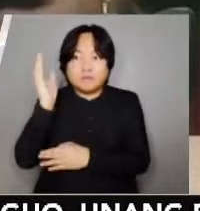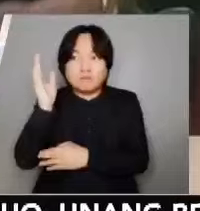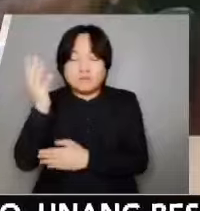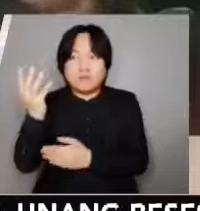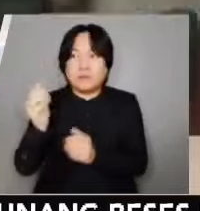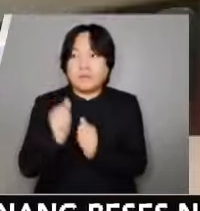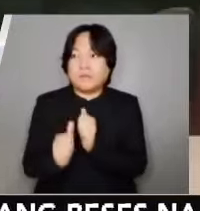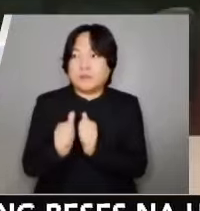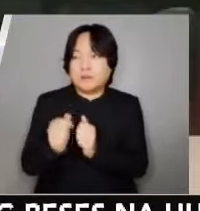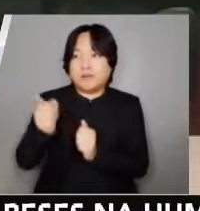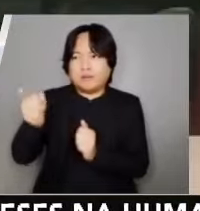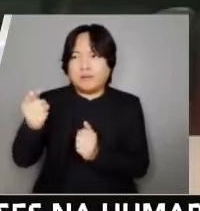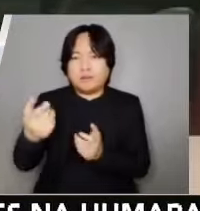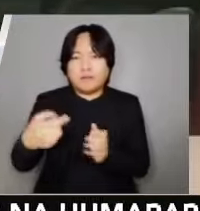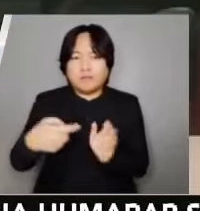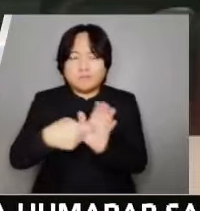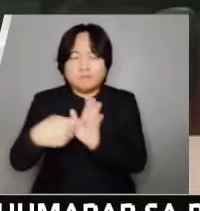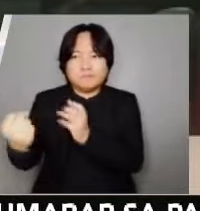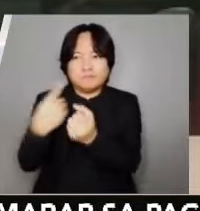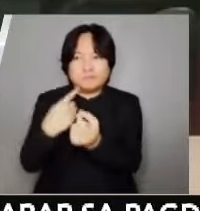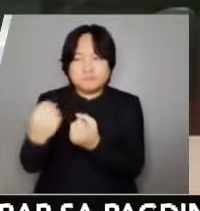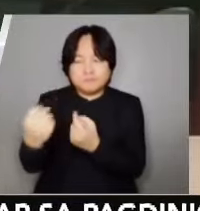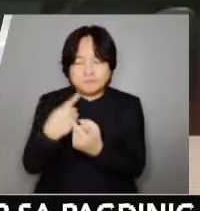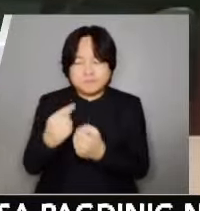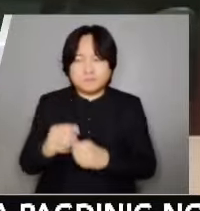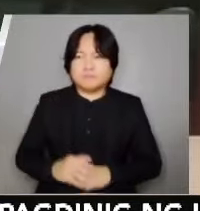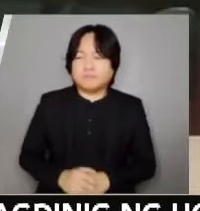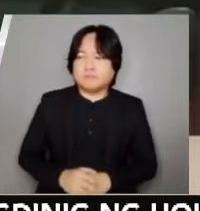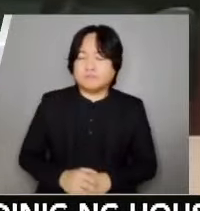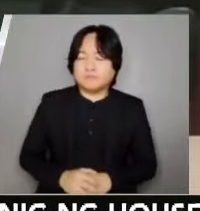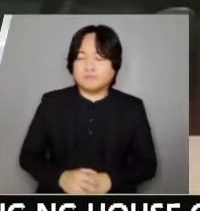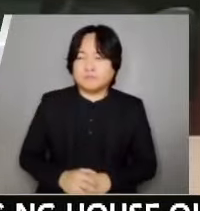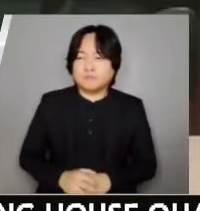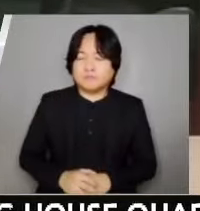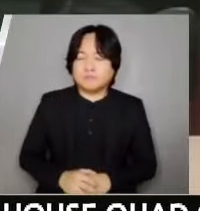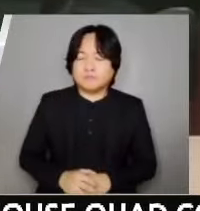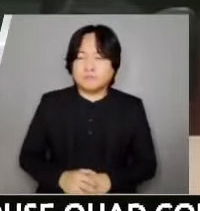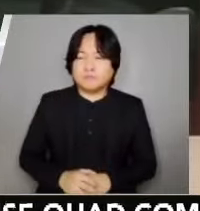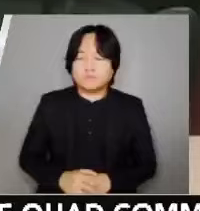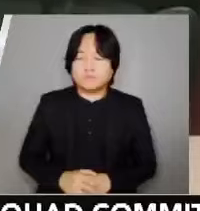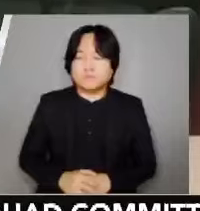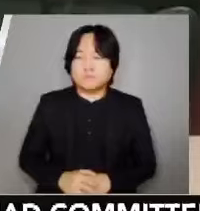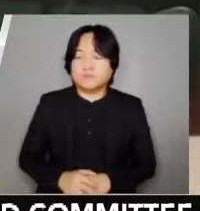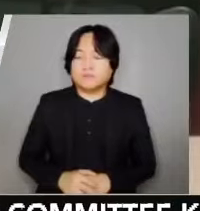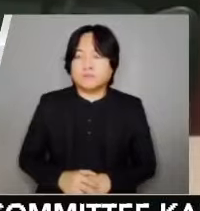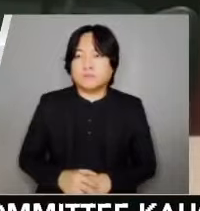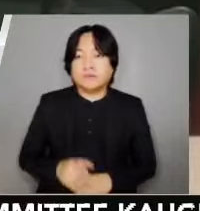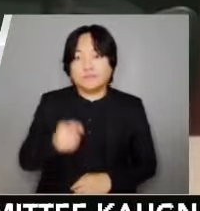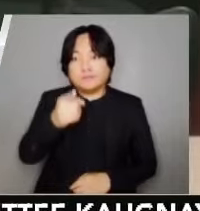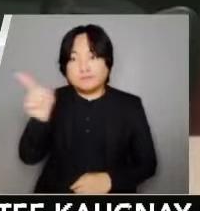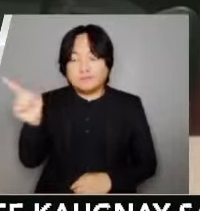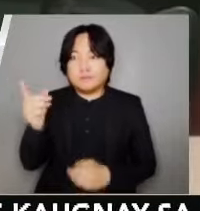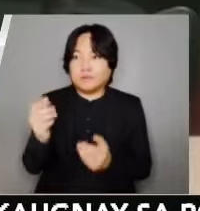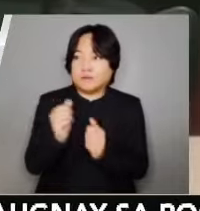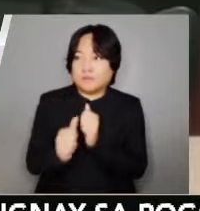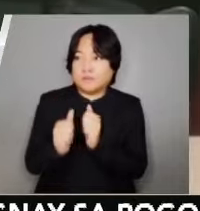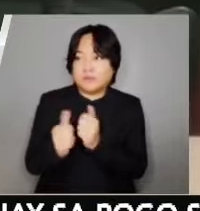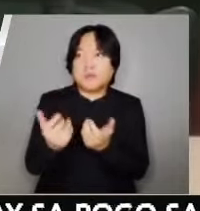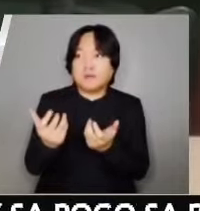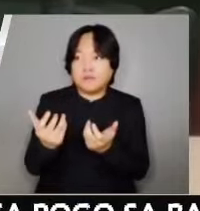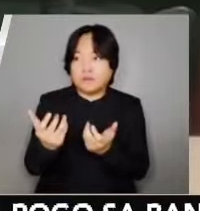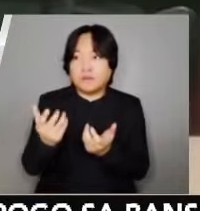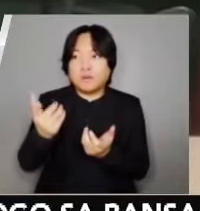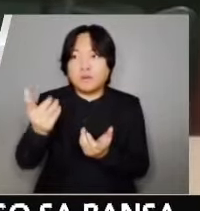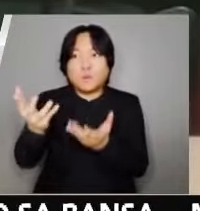inquiry. A speech that simply meant to say, do not vote for Sara on